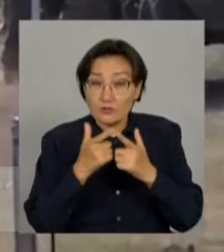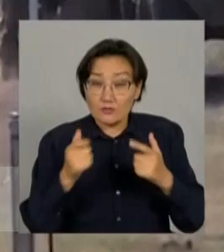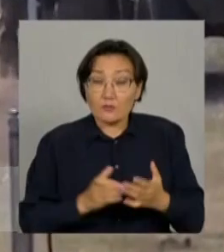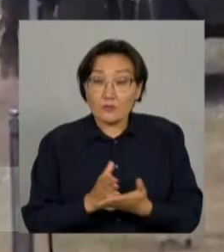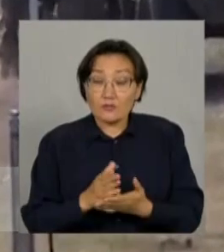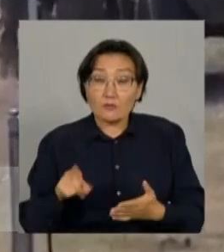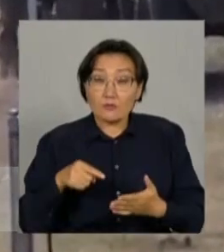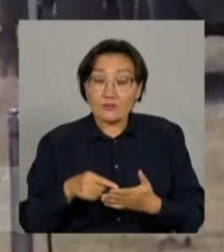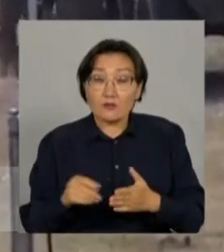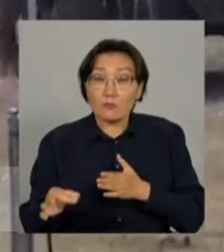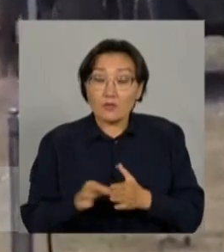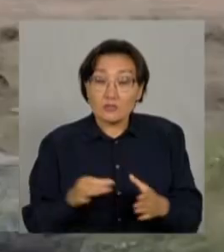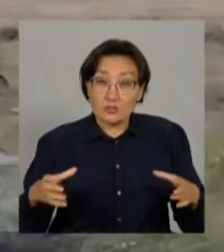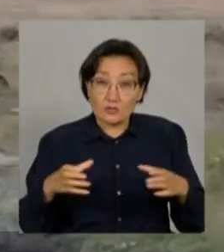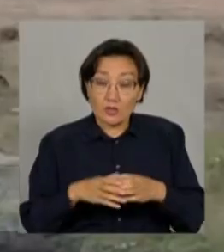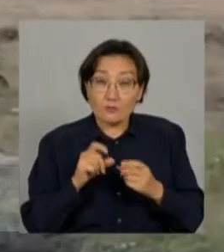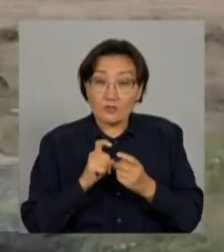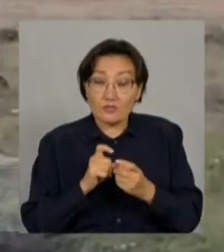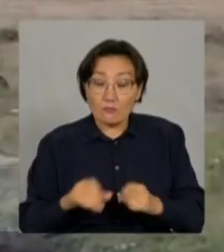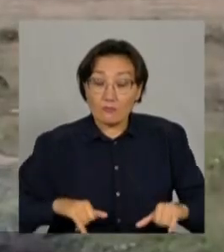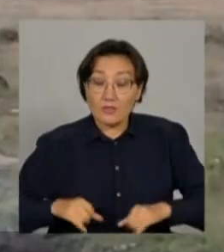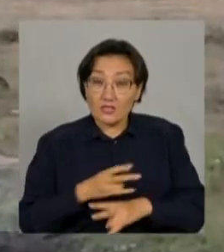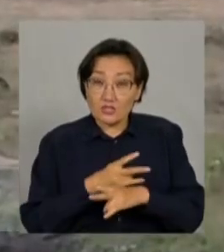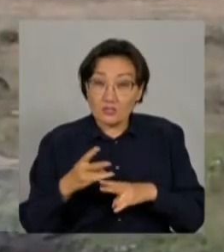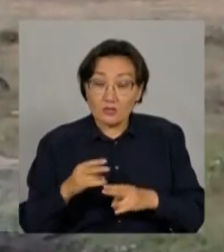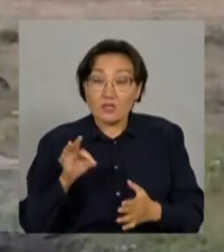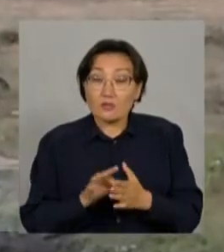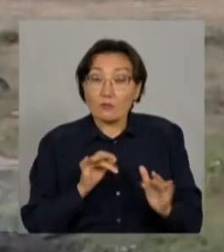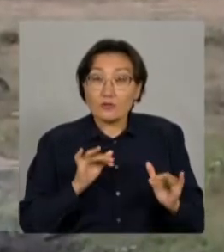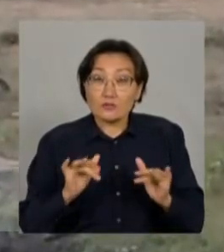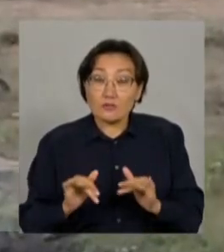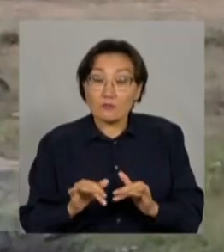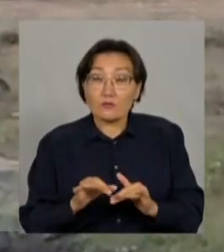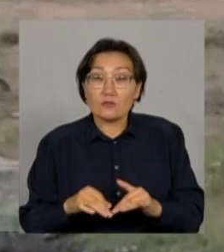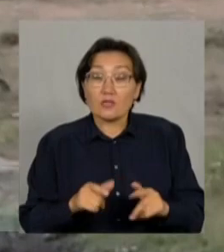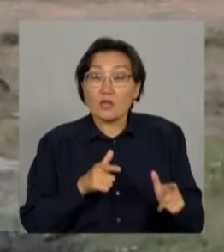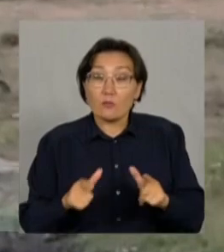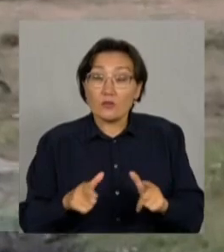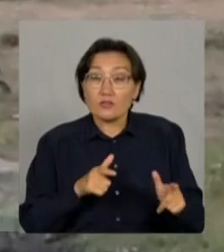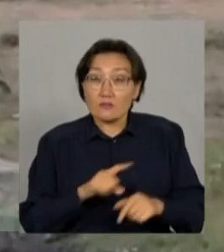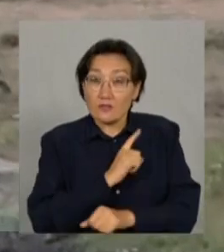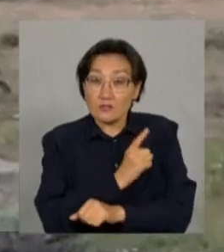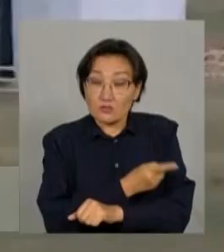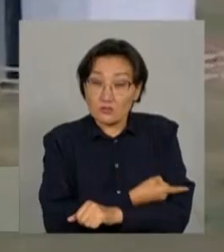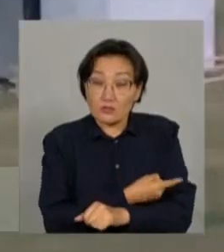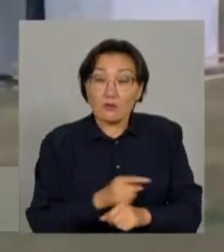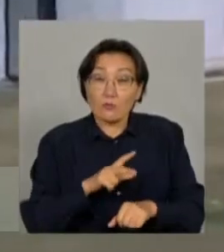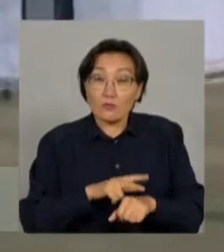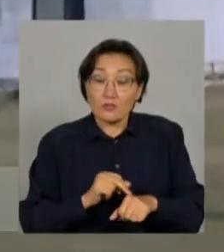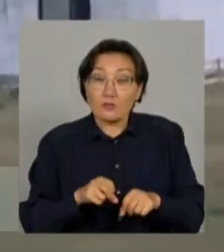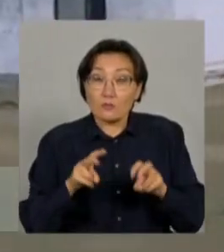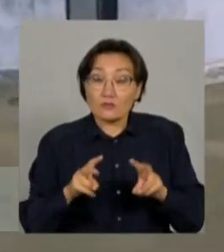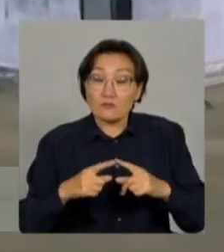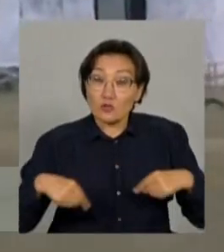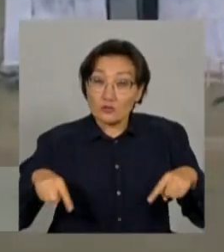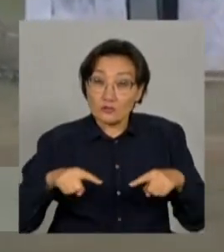пресс-служба городского оперативного штаба по борьбе с терроризмом. Цель мероприятия – проверить готовность силы и средств правоохранительных и